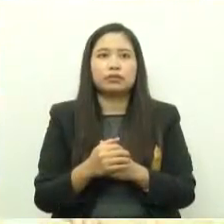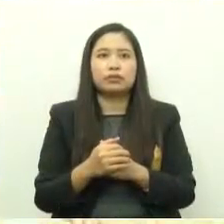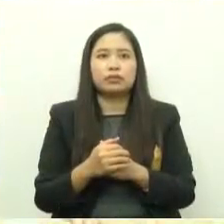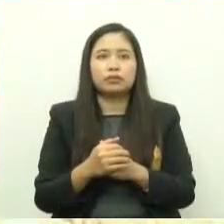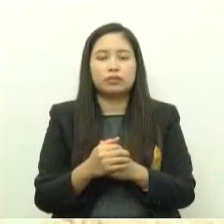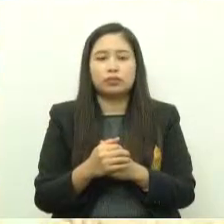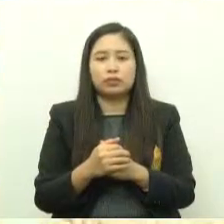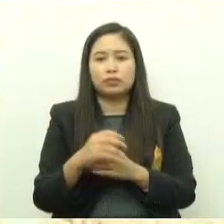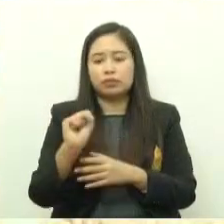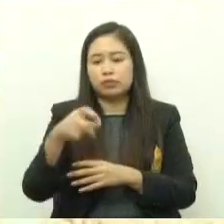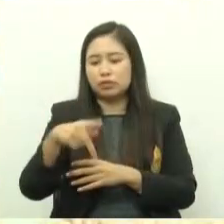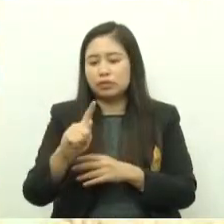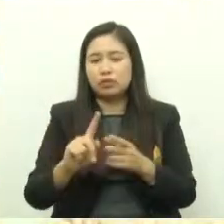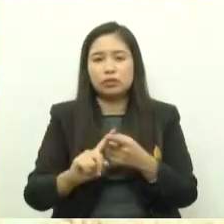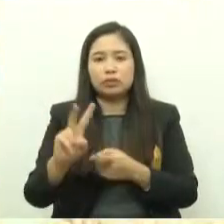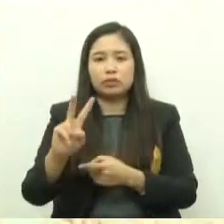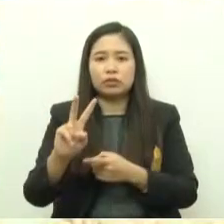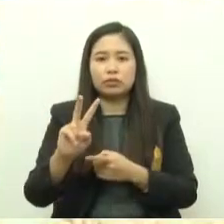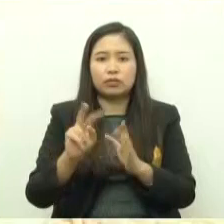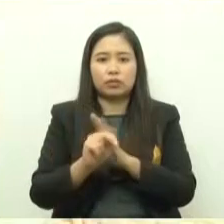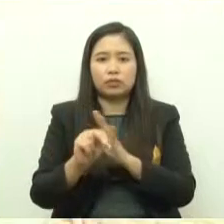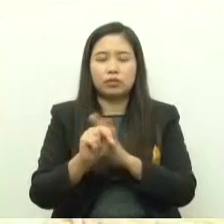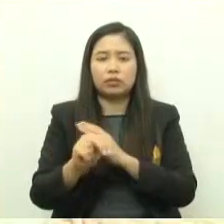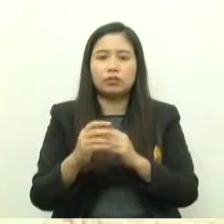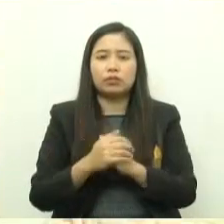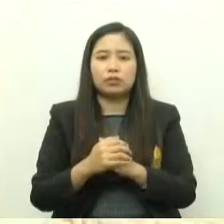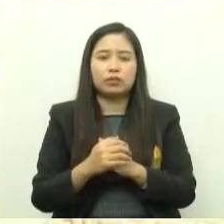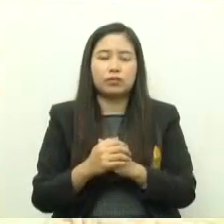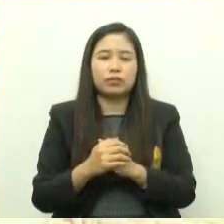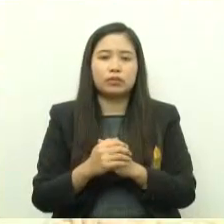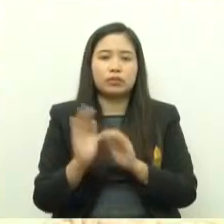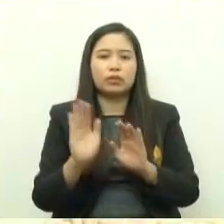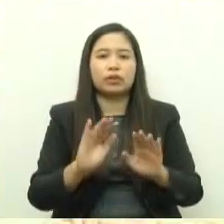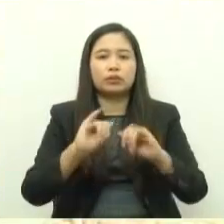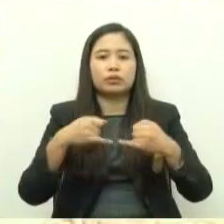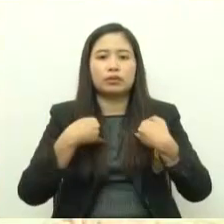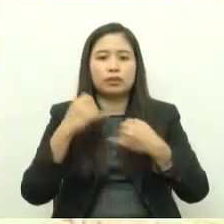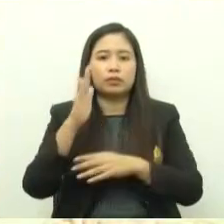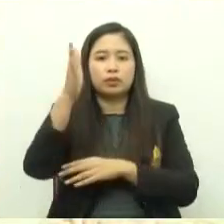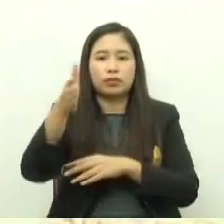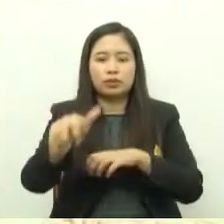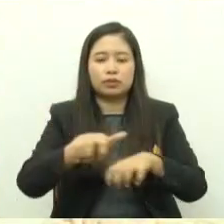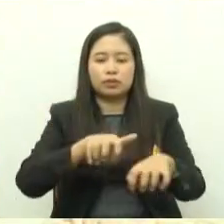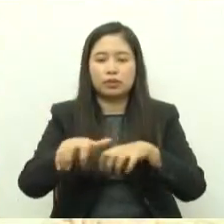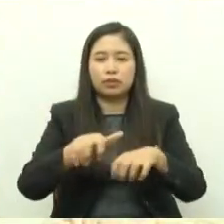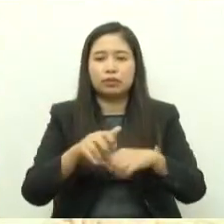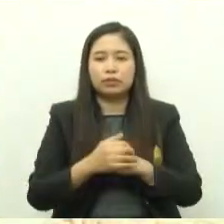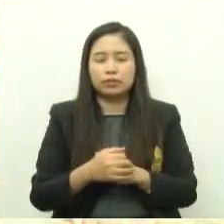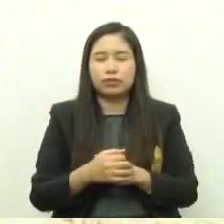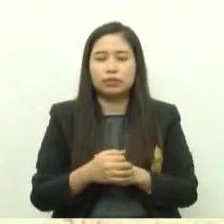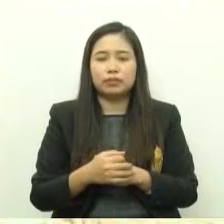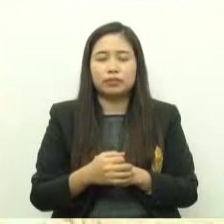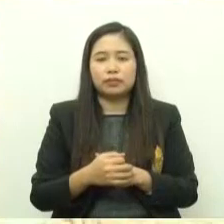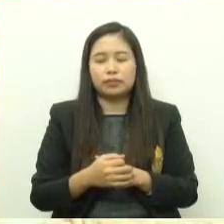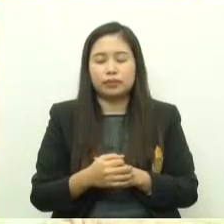เขต 2น่านนะครับได้ฝากข้อคิดสำหรับเจ้าภาพการจัดงานศิลปะหัถกรรมครั้งต่อไปสักนิด